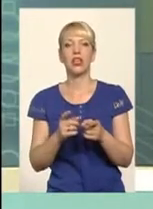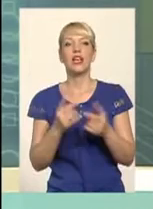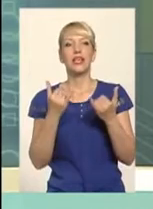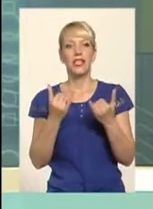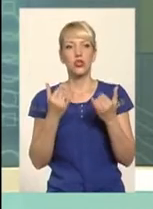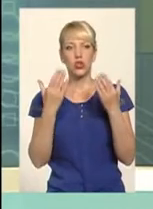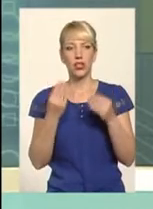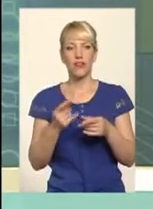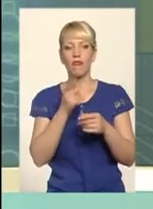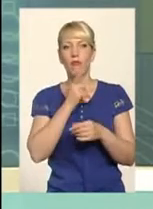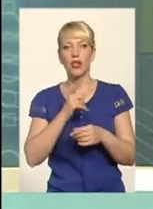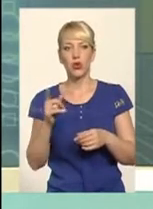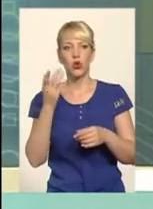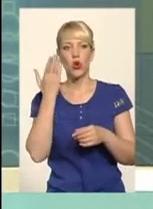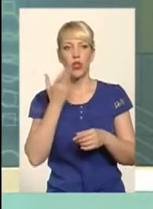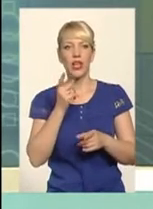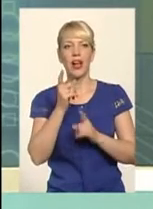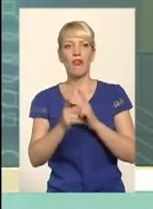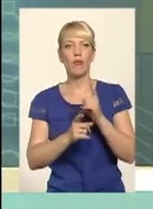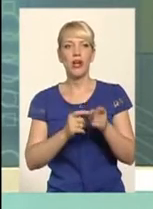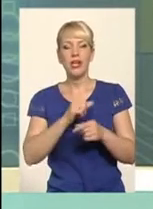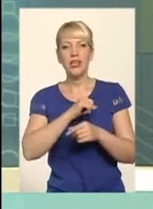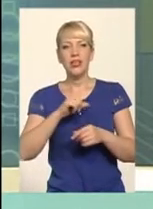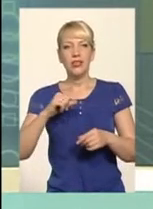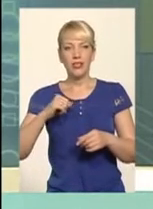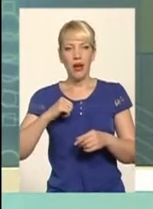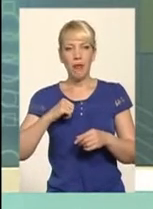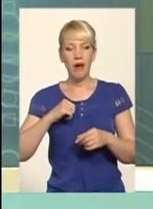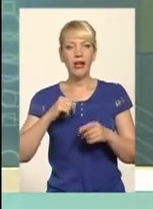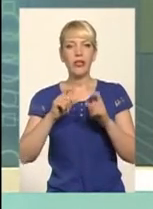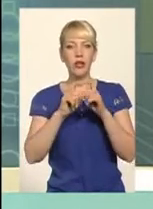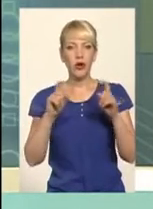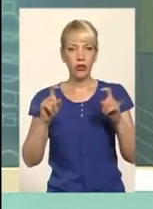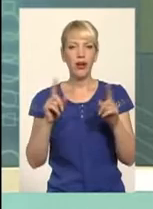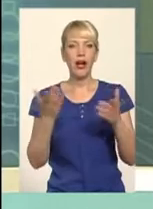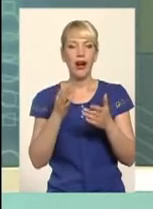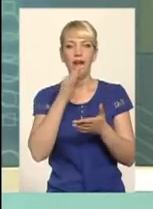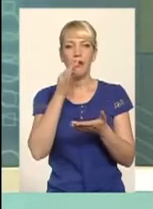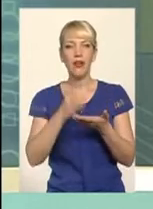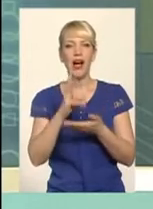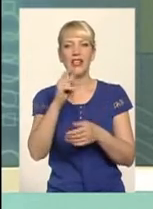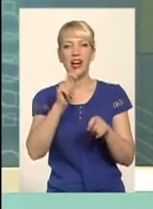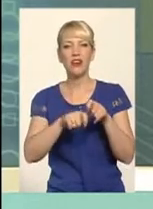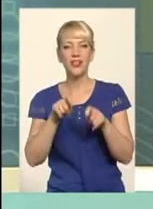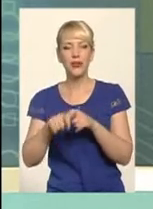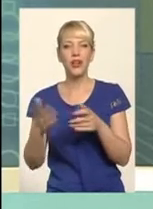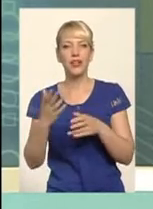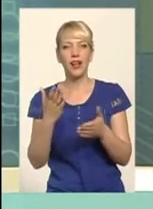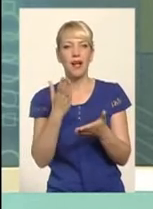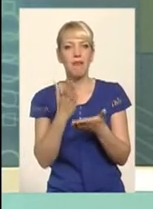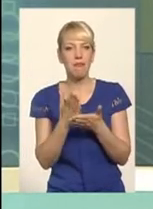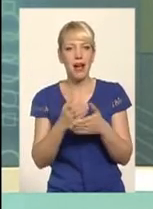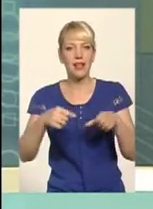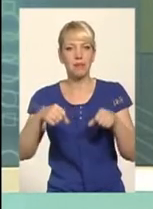коли реформується сама структура, яка відповідає за контроль, має функції нагляду, по